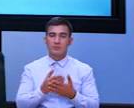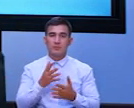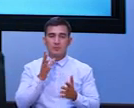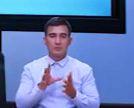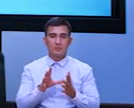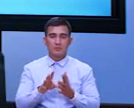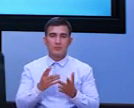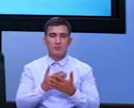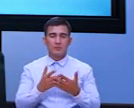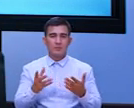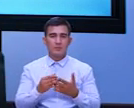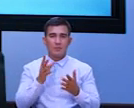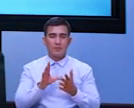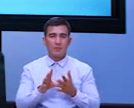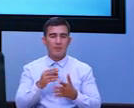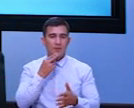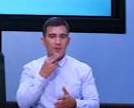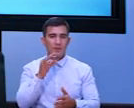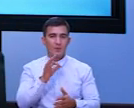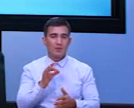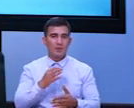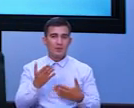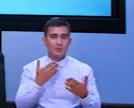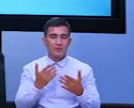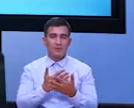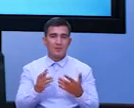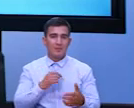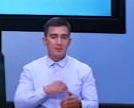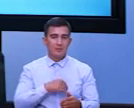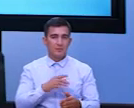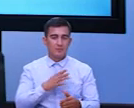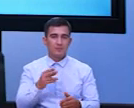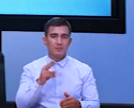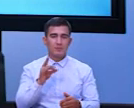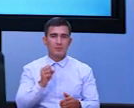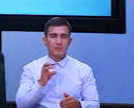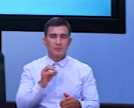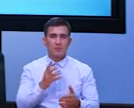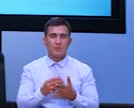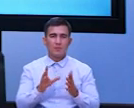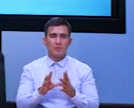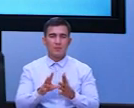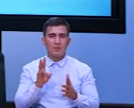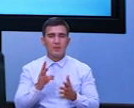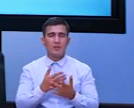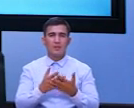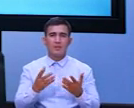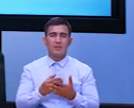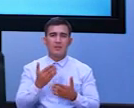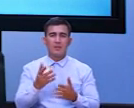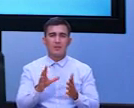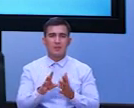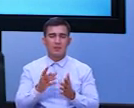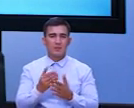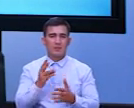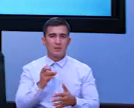simlarning elektrlanishi, elektr zaryadi haqida ma'lumotlarga ega bo'ldik. Elektron, proton, neytron ularning zaryadi, ularning massasiga